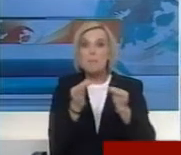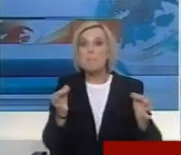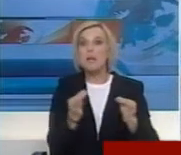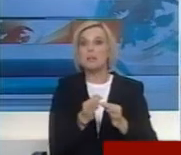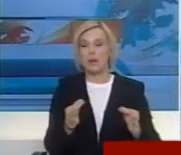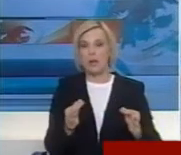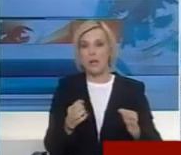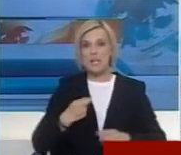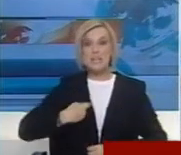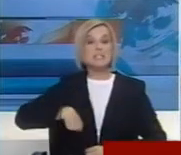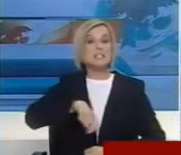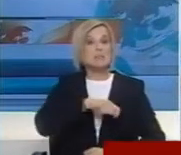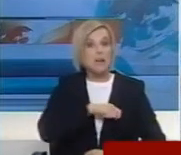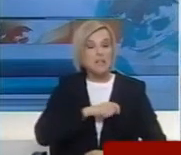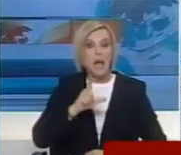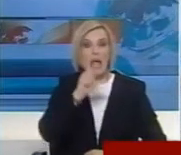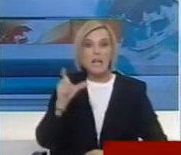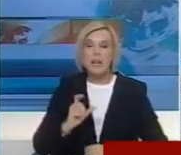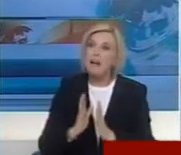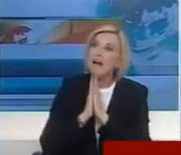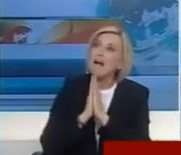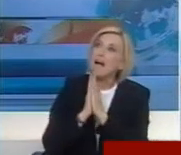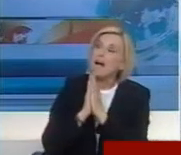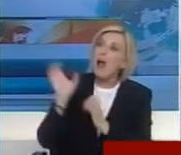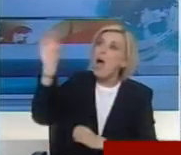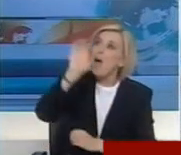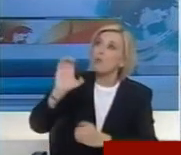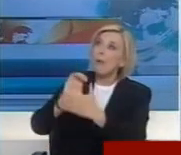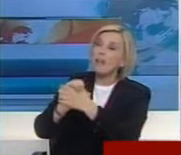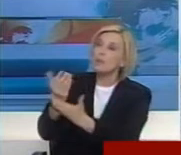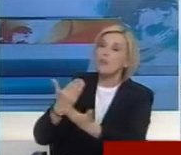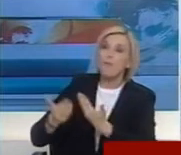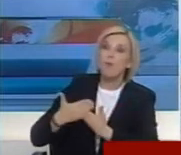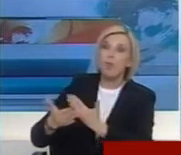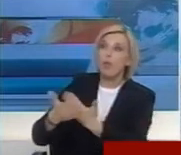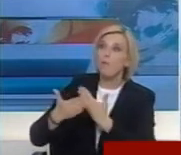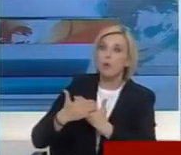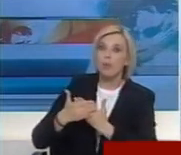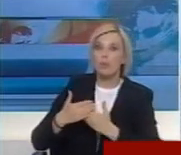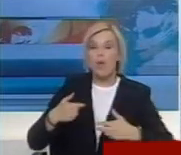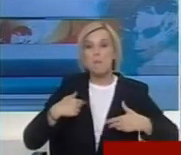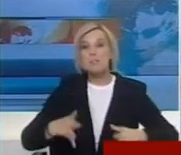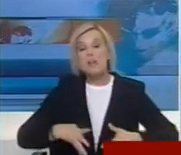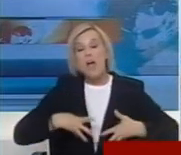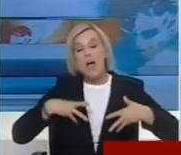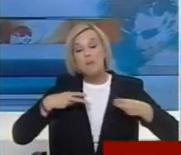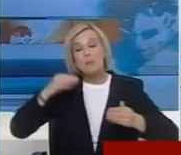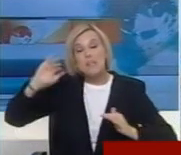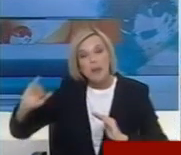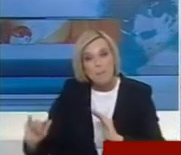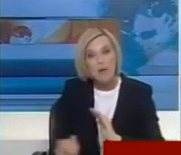Η Ισπανία και η Ιταλία ζητούν βοήθεια από την Ευρωπαϊκή Ένωση. Ευχόμαστε σε όλους να ξεπεράσουν τις τεράστιες δυσκολίες